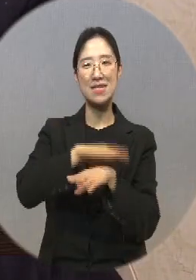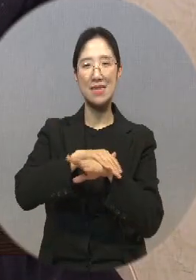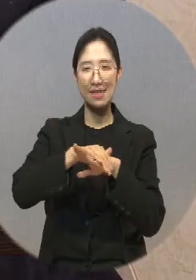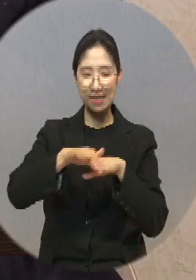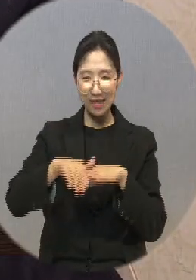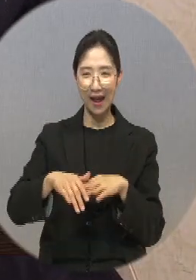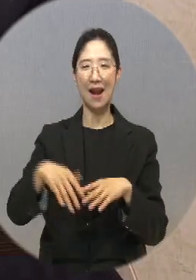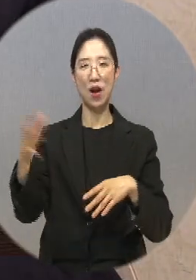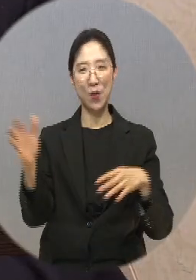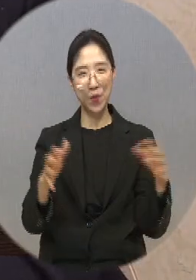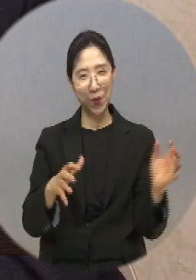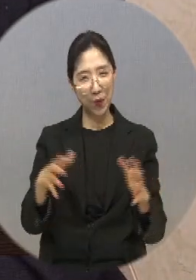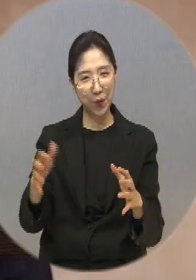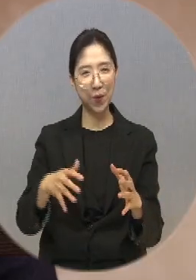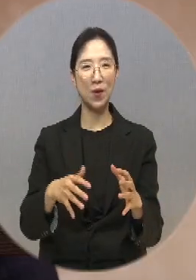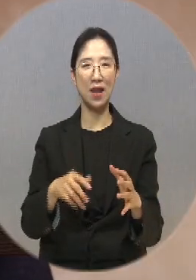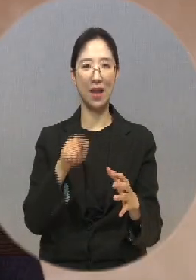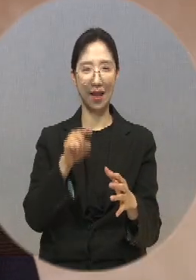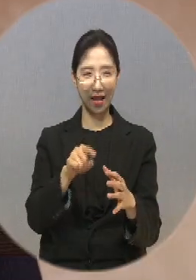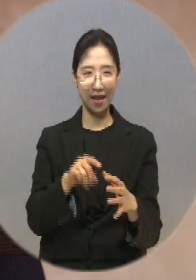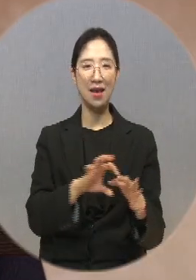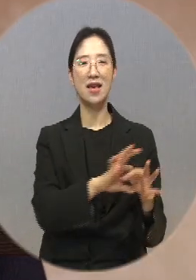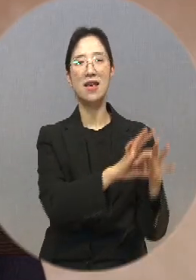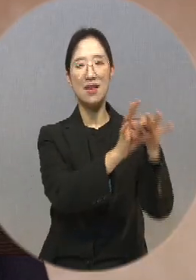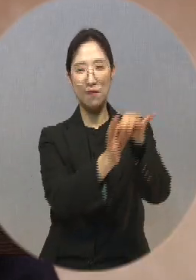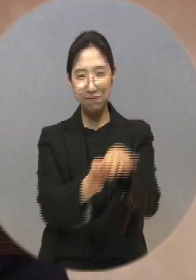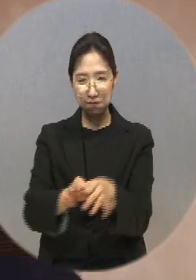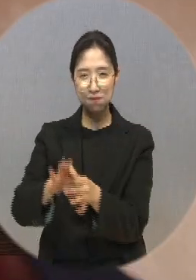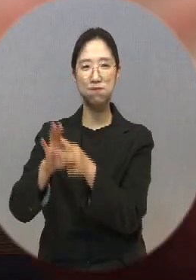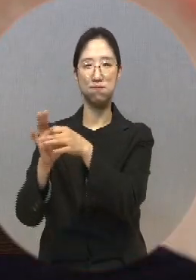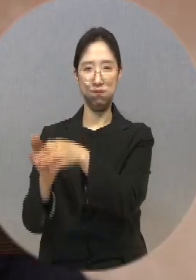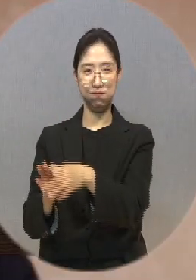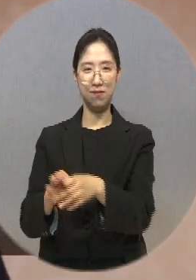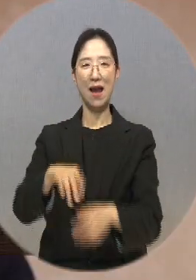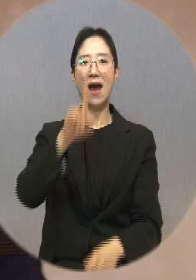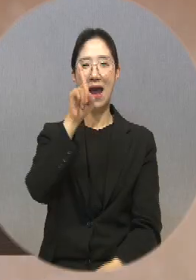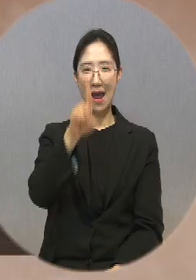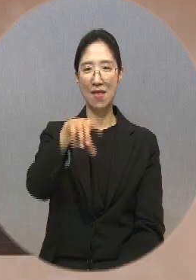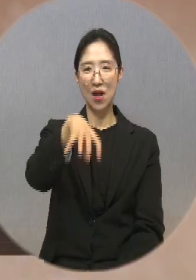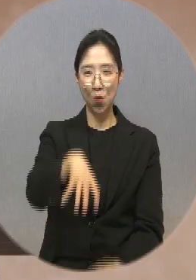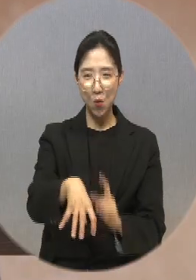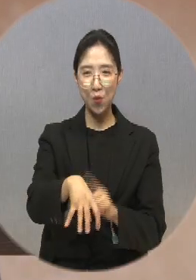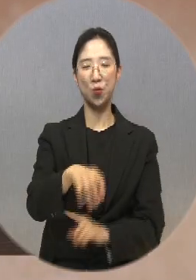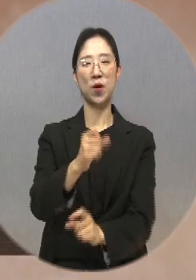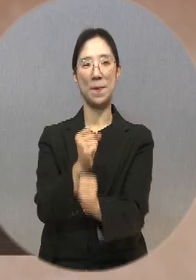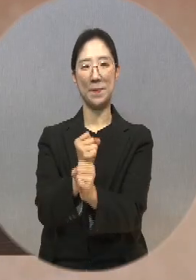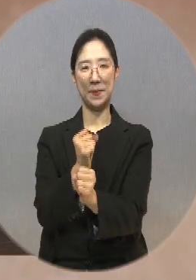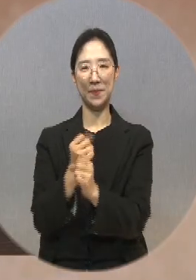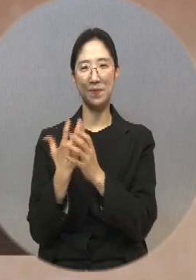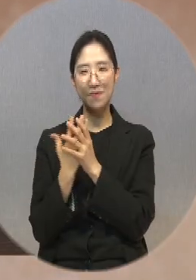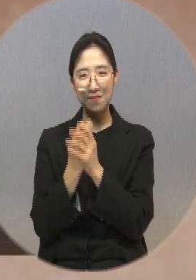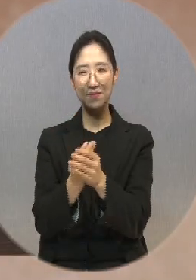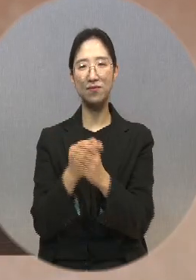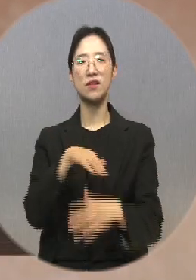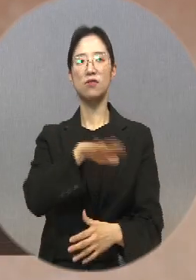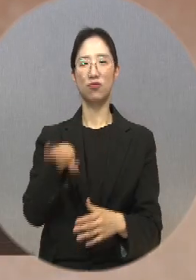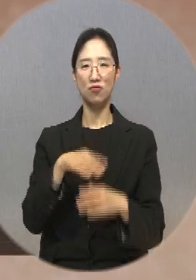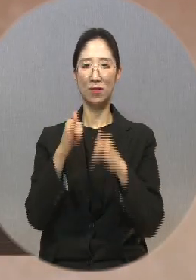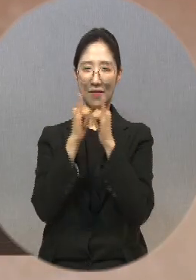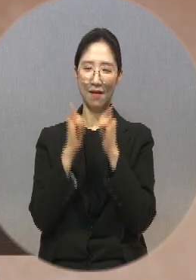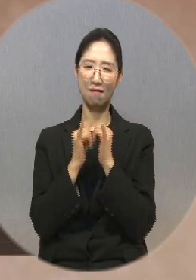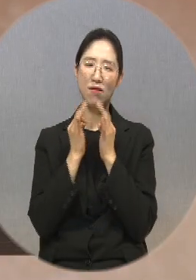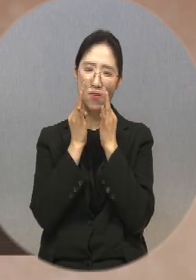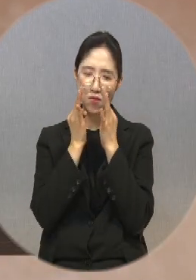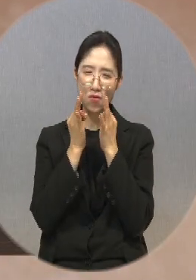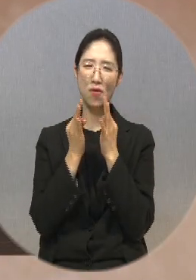잘 갈무리 해가지고 이어주는 선으로 그리고 하나의 공간으로 완성시키는 그런 노력들이 우리 사회에서 빨리